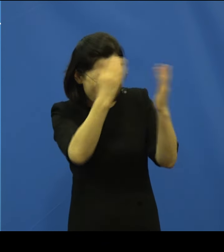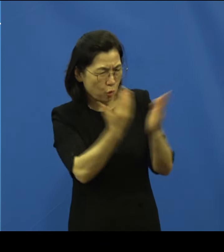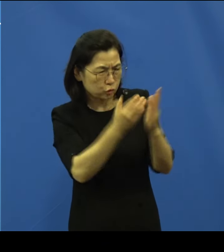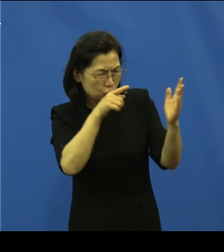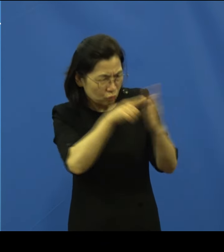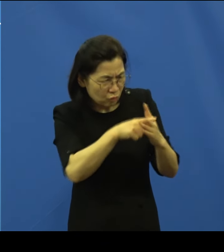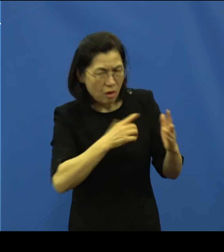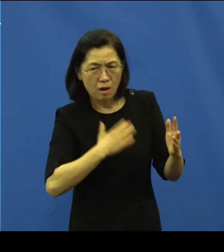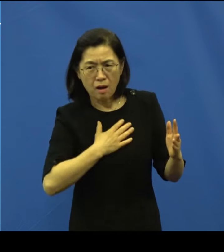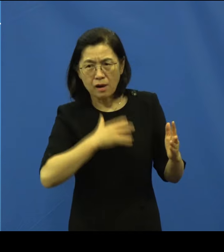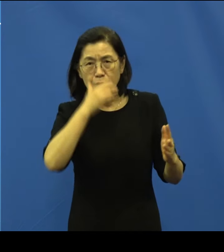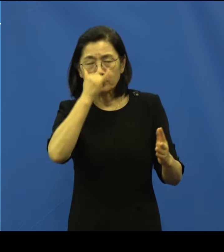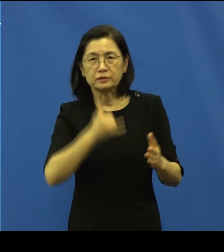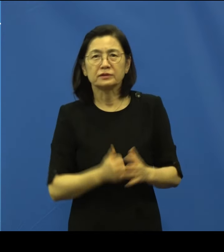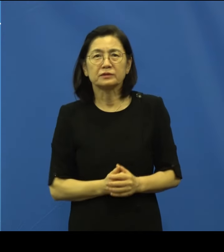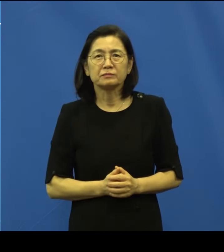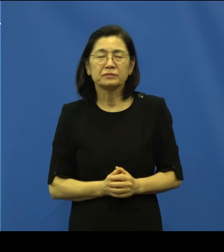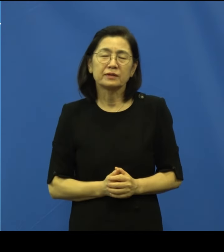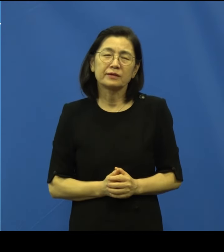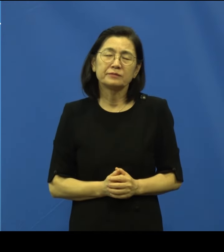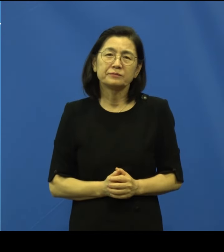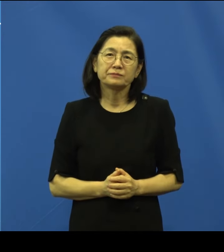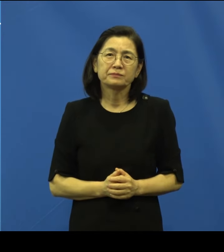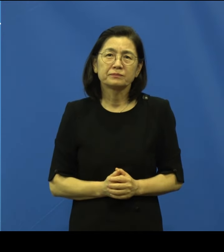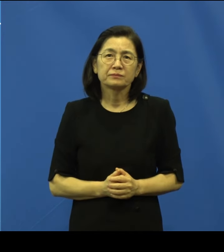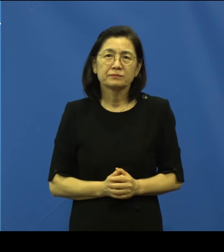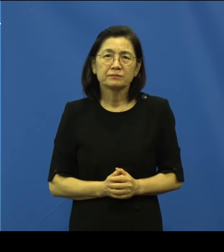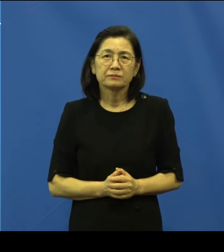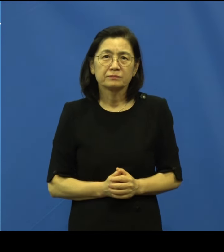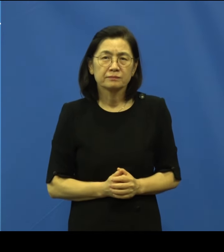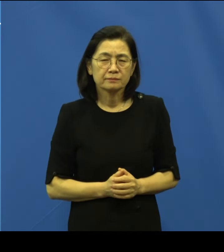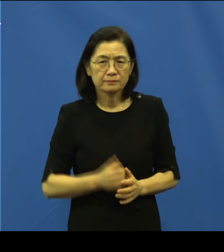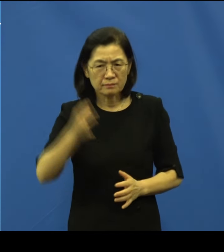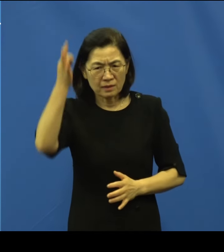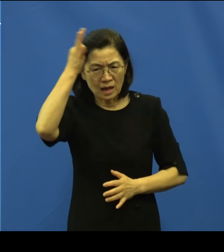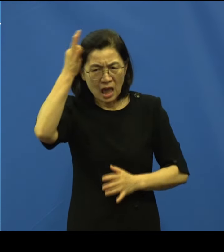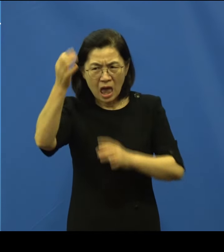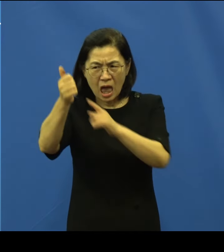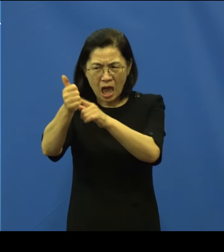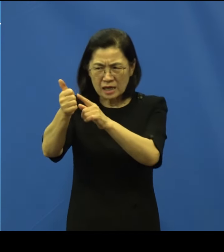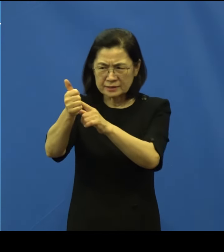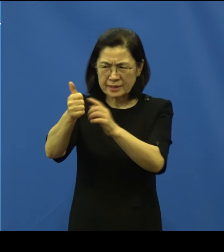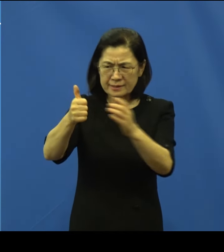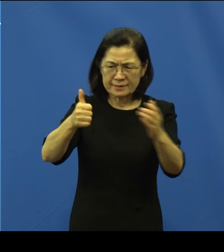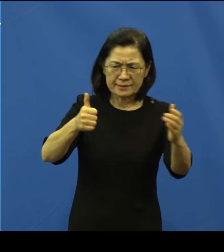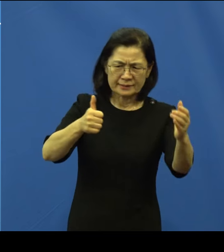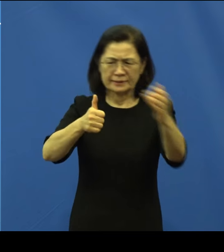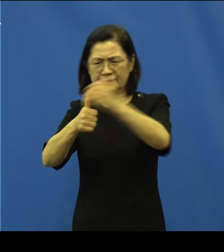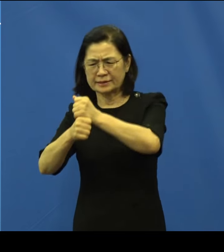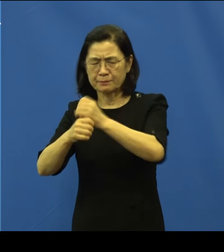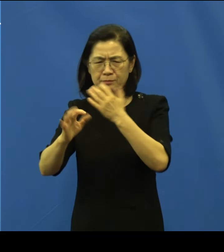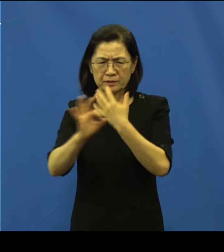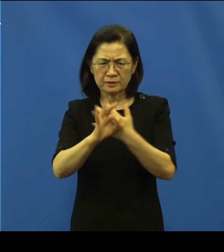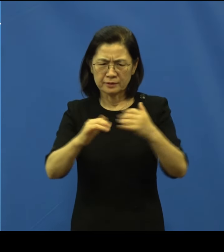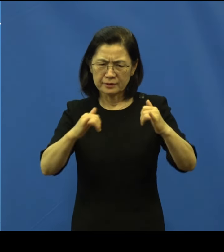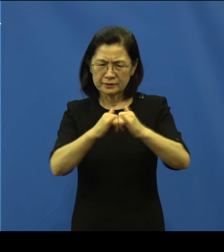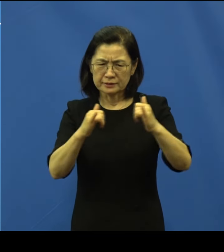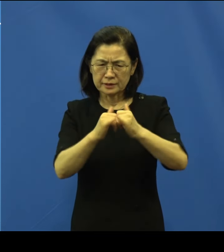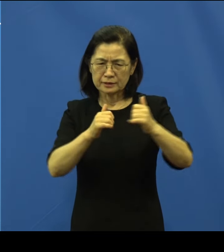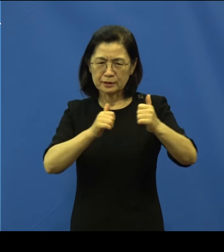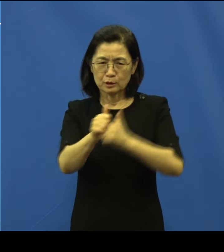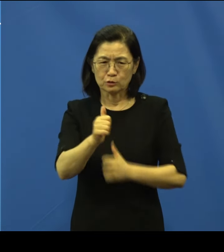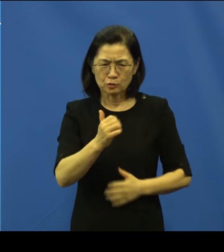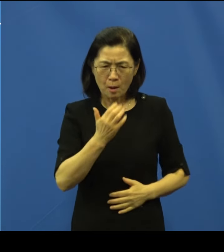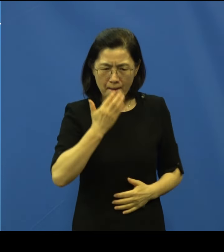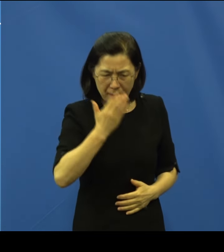자, 아람 왕은 엘리사의 신변 확보를 하고자 했습니다. 그를 잡아야 전쟁에서 이길 수 있다는 결론이 난 거죠.